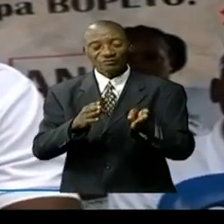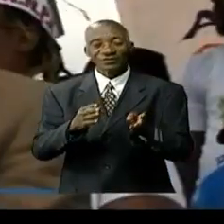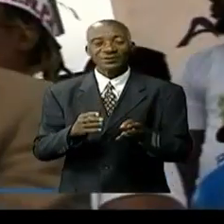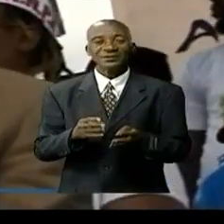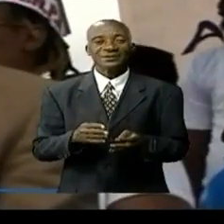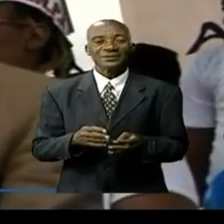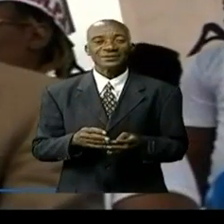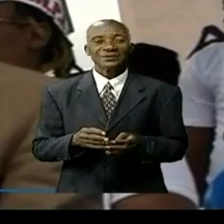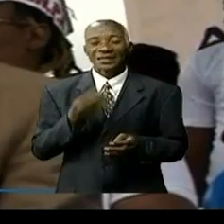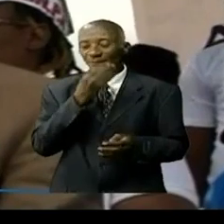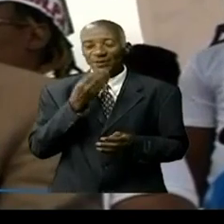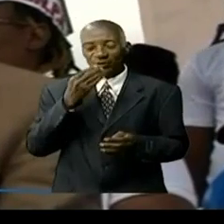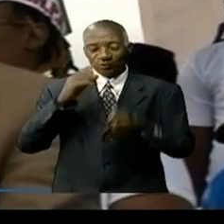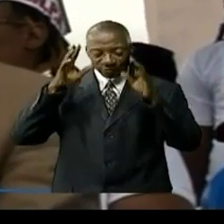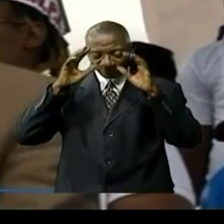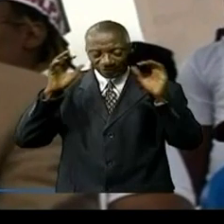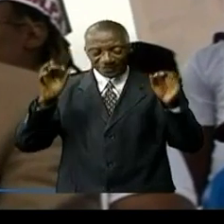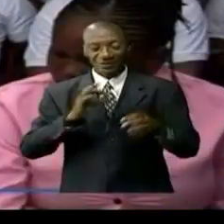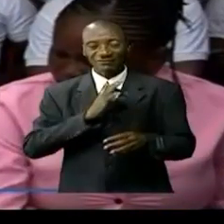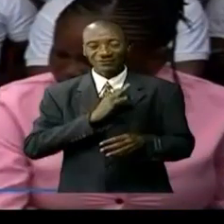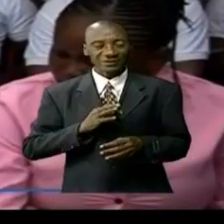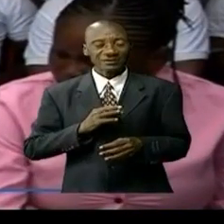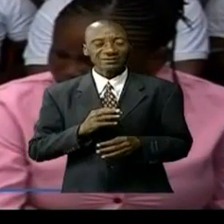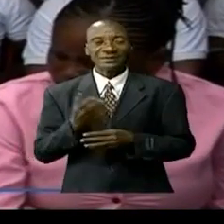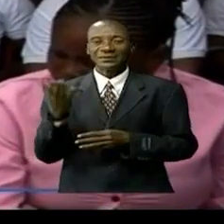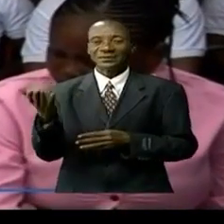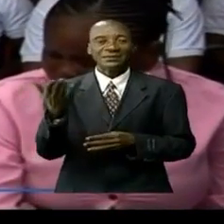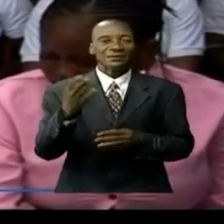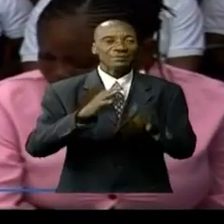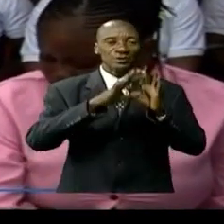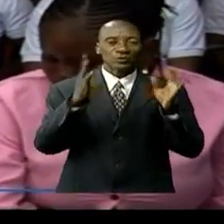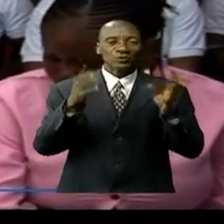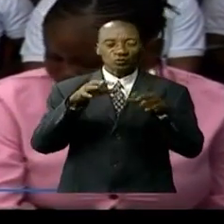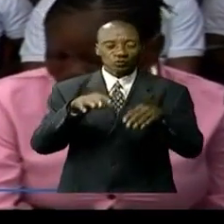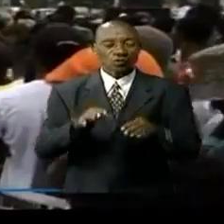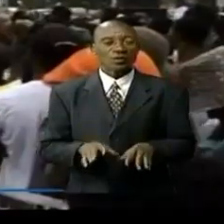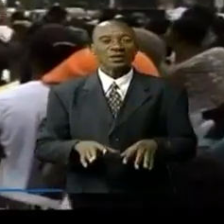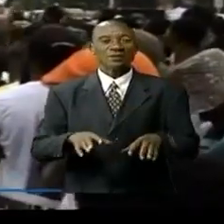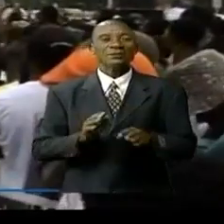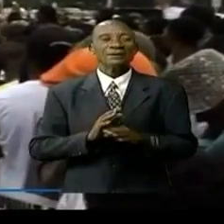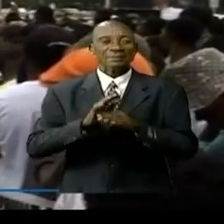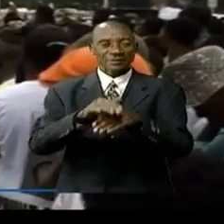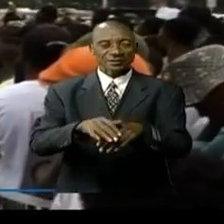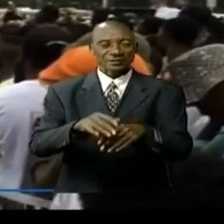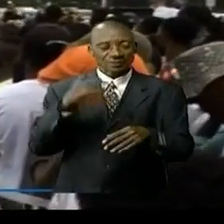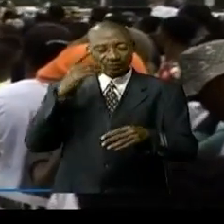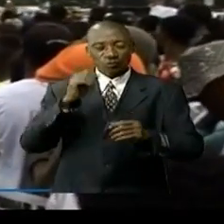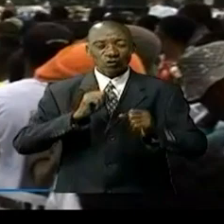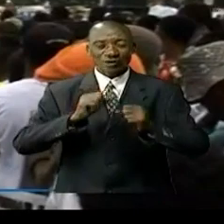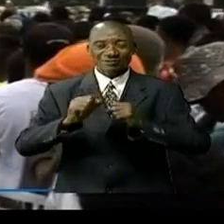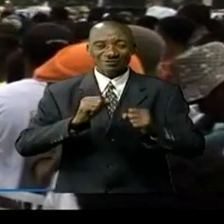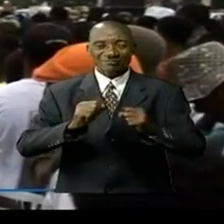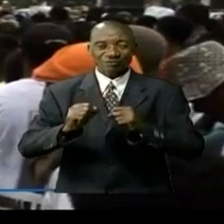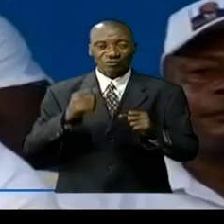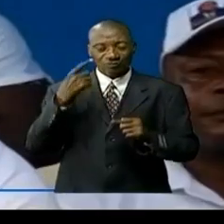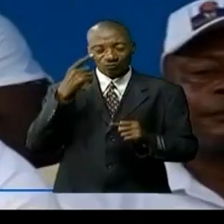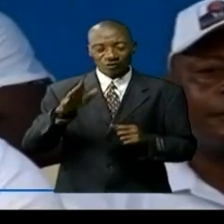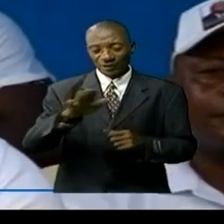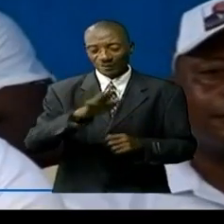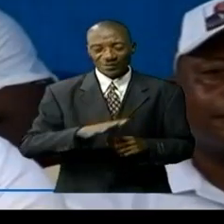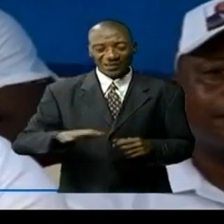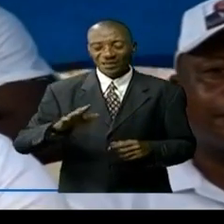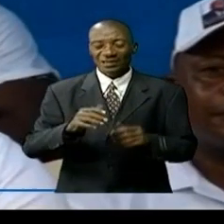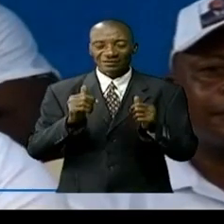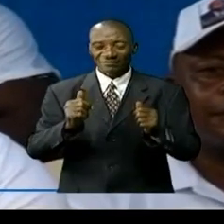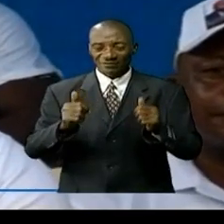ses différentes adresses qui appellent tout Congolais à participer à l'effort commun pour le mieux-être de la nation. À